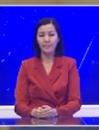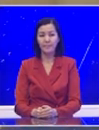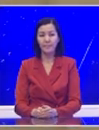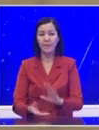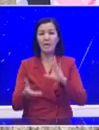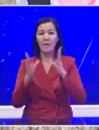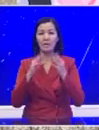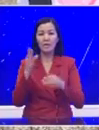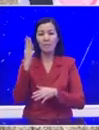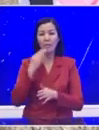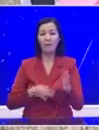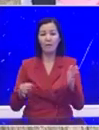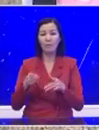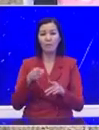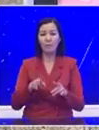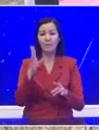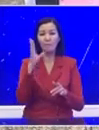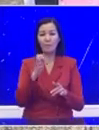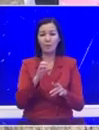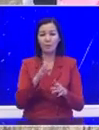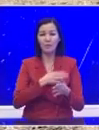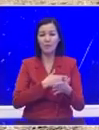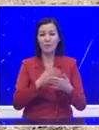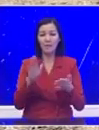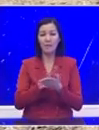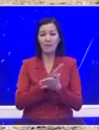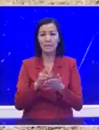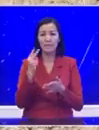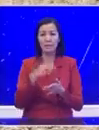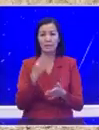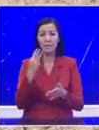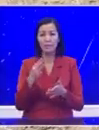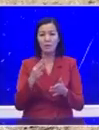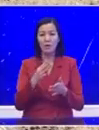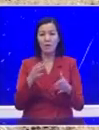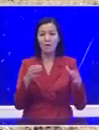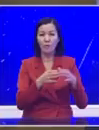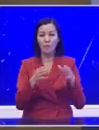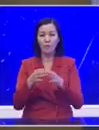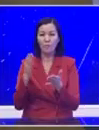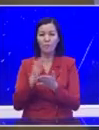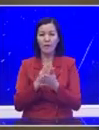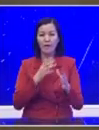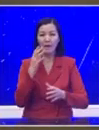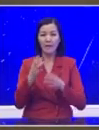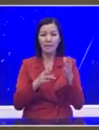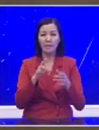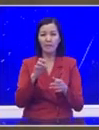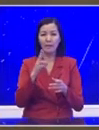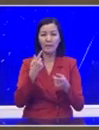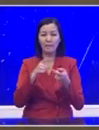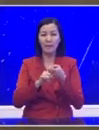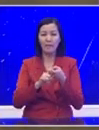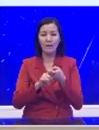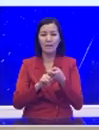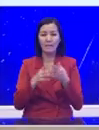Жалпы Алматы облысында 1500-ге жуық ерікті мен 23 волонтерлық үйім бар. Әлемдік пандемияға байланысты өңір жастары